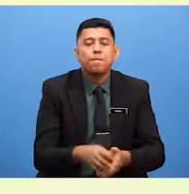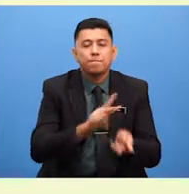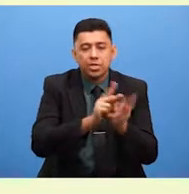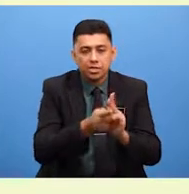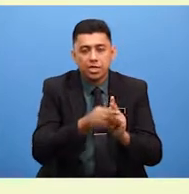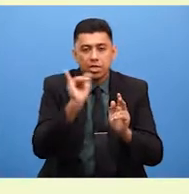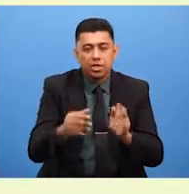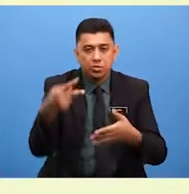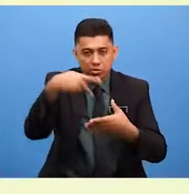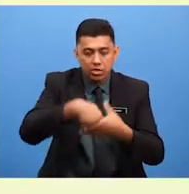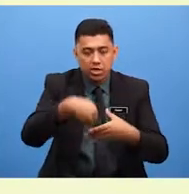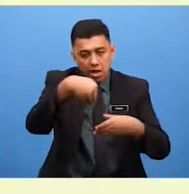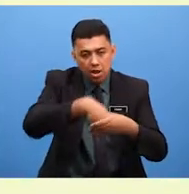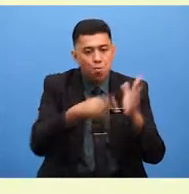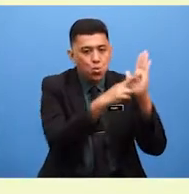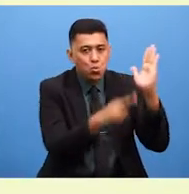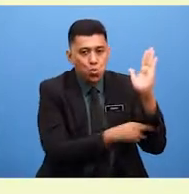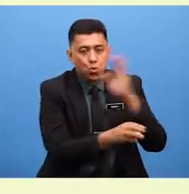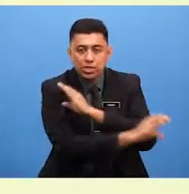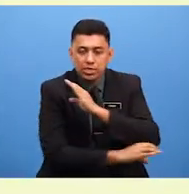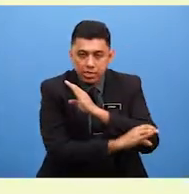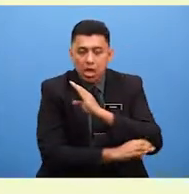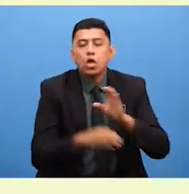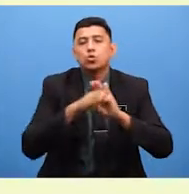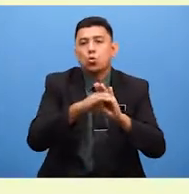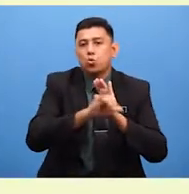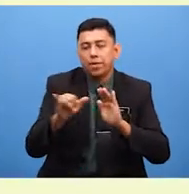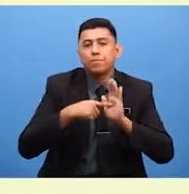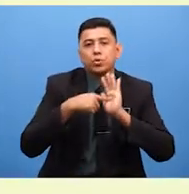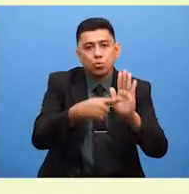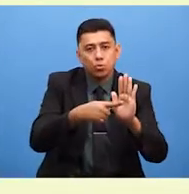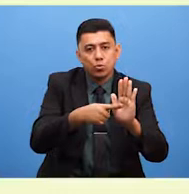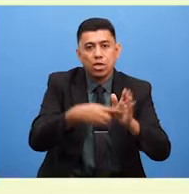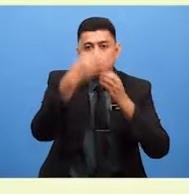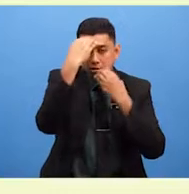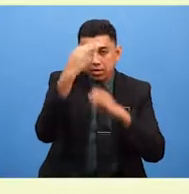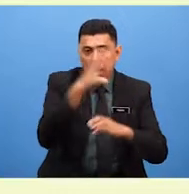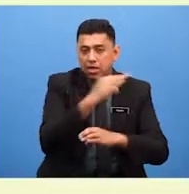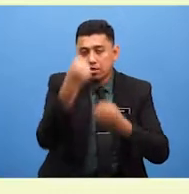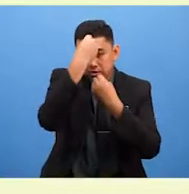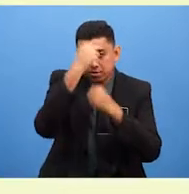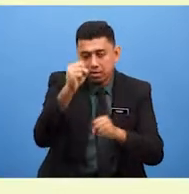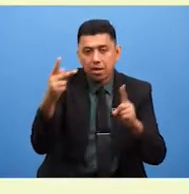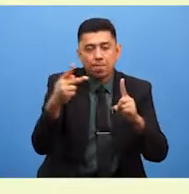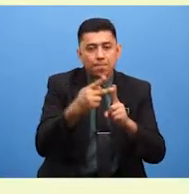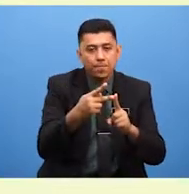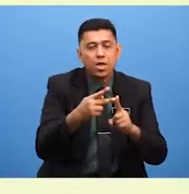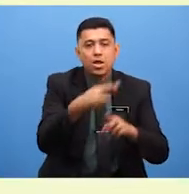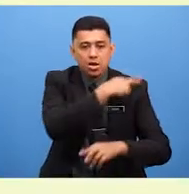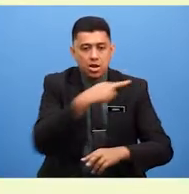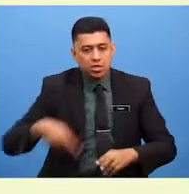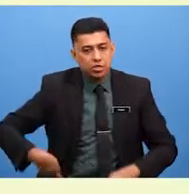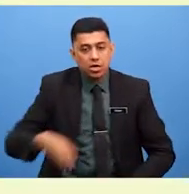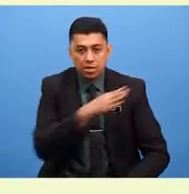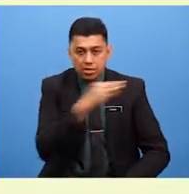yang terkandung dalam rukun negara. Contohnya, menunjukkan taat dan setia kepada